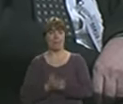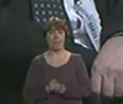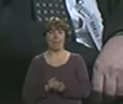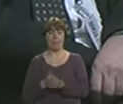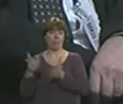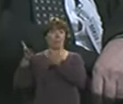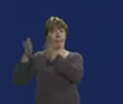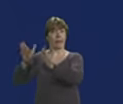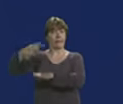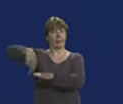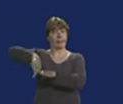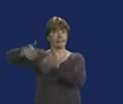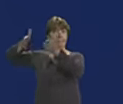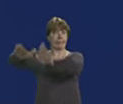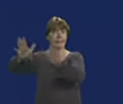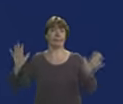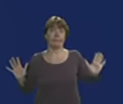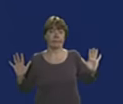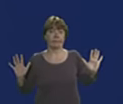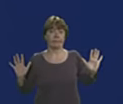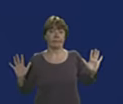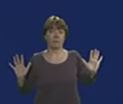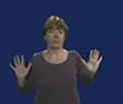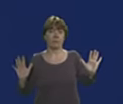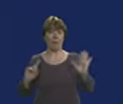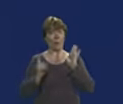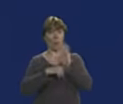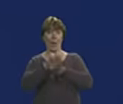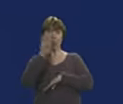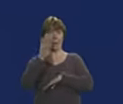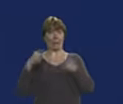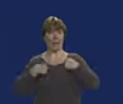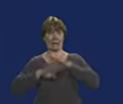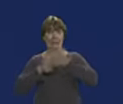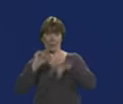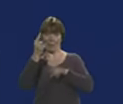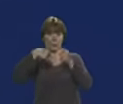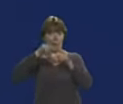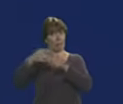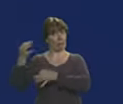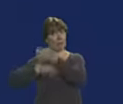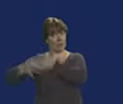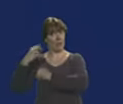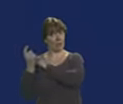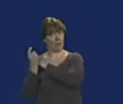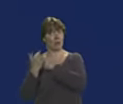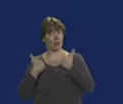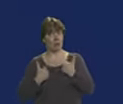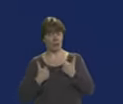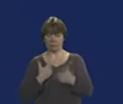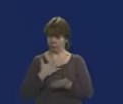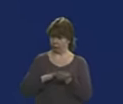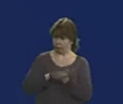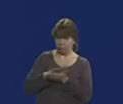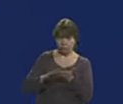Et on a décidé que tu avais tout juste le droit d'être candidat, mais pas au deuxième tour. Et moi, j'ai dit,